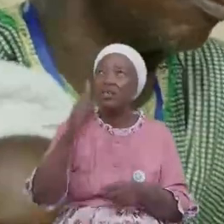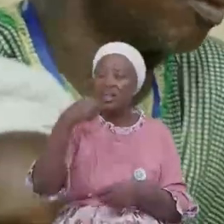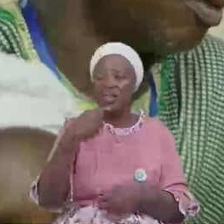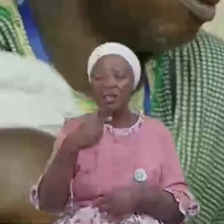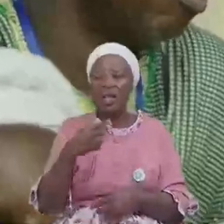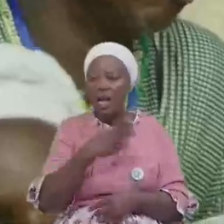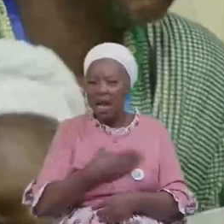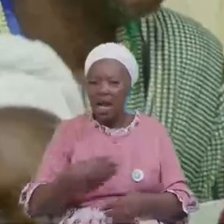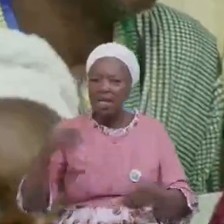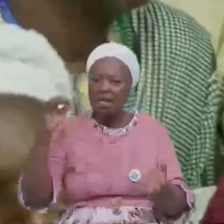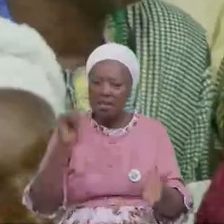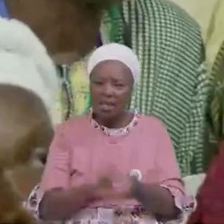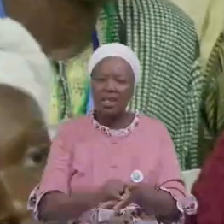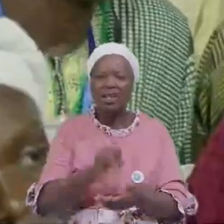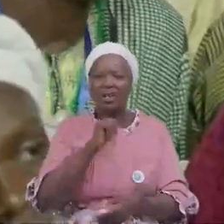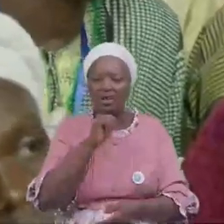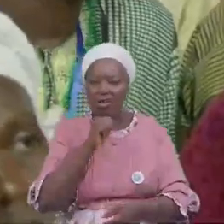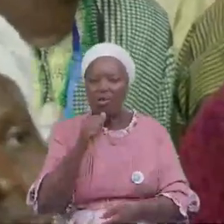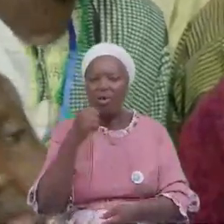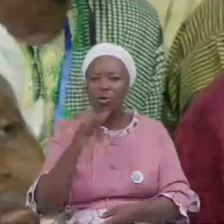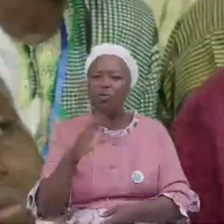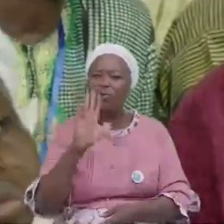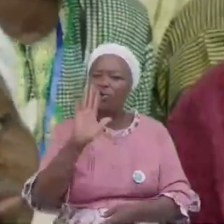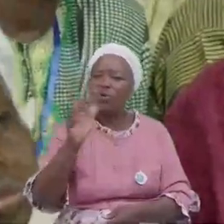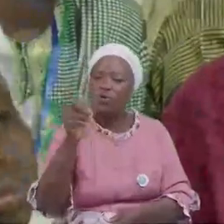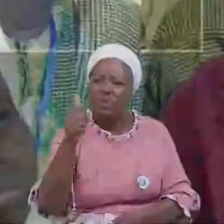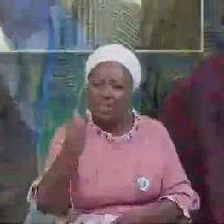Et cela ne vient pas de vous.